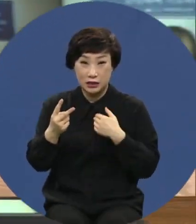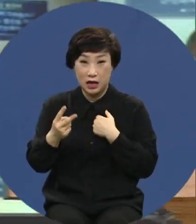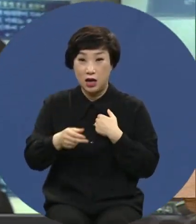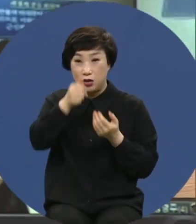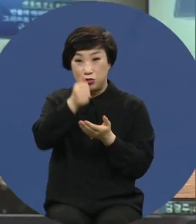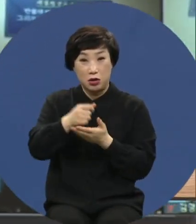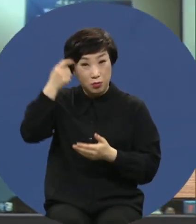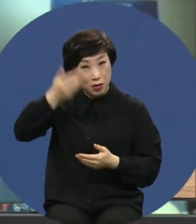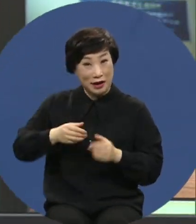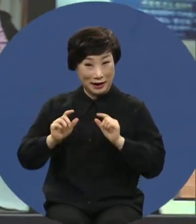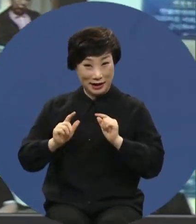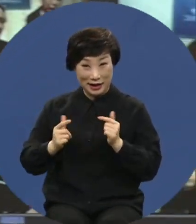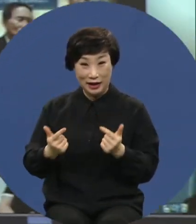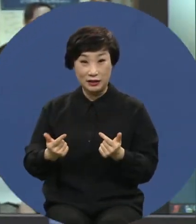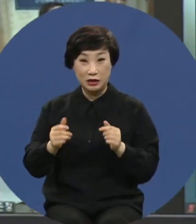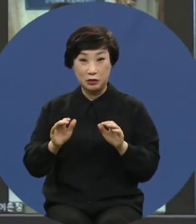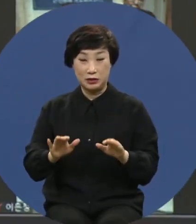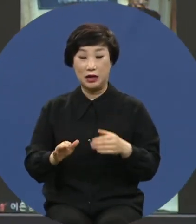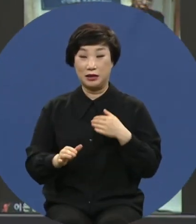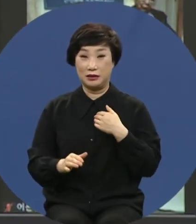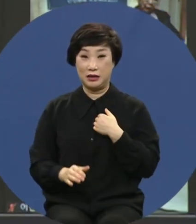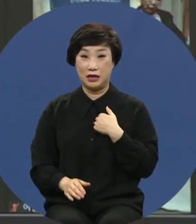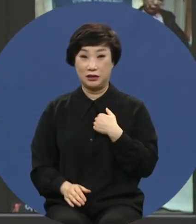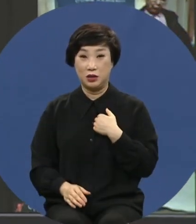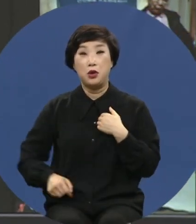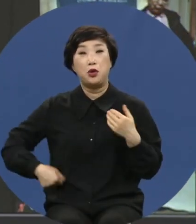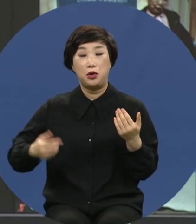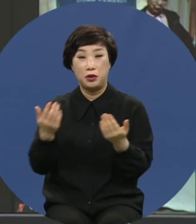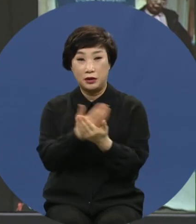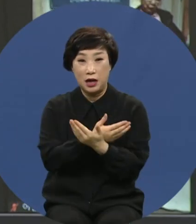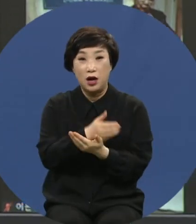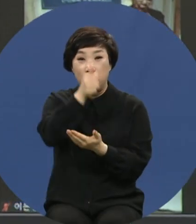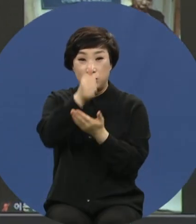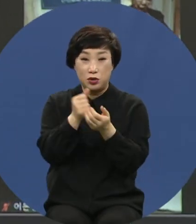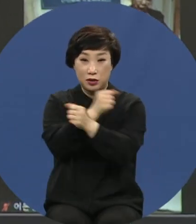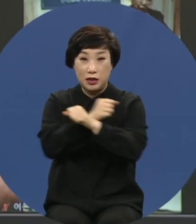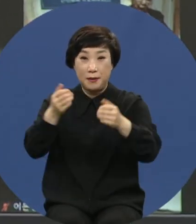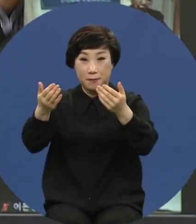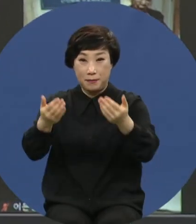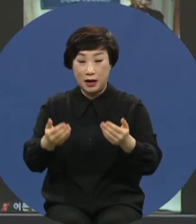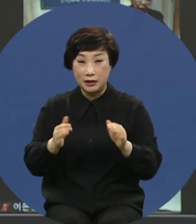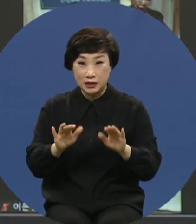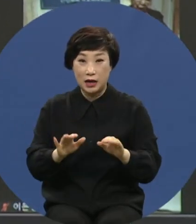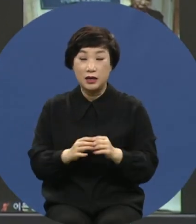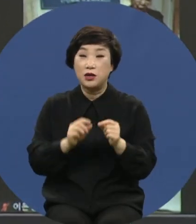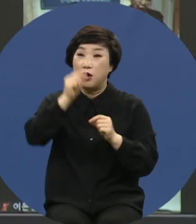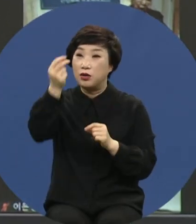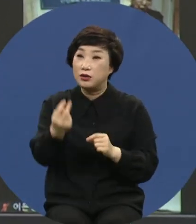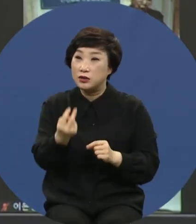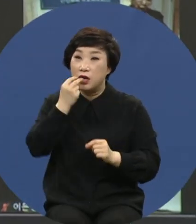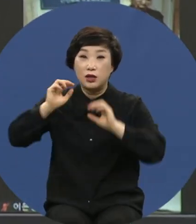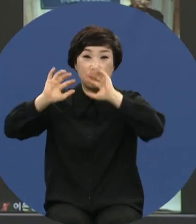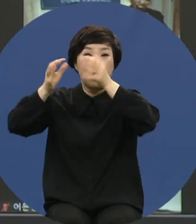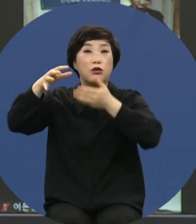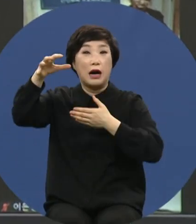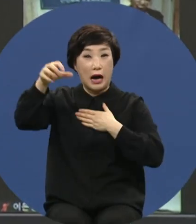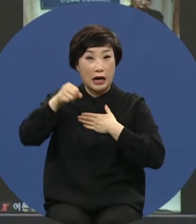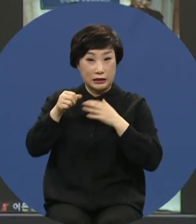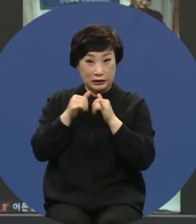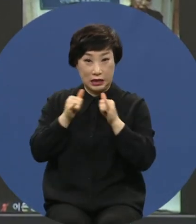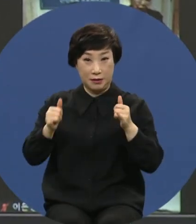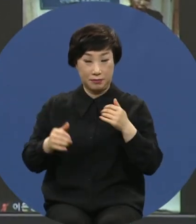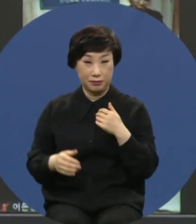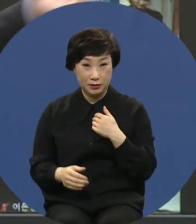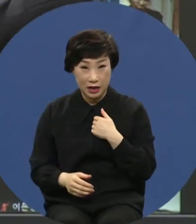죄를 묻지 아니하고 나는 회개함으로 죄사함 받아서 영생과 천국을 얻은